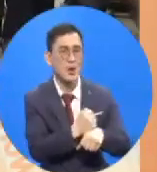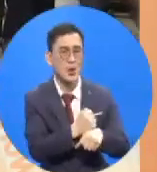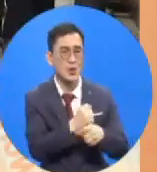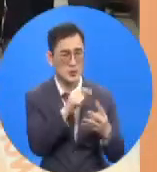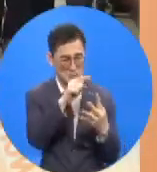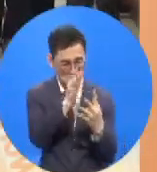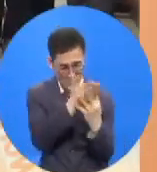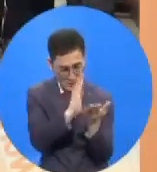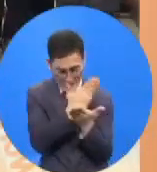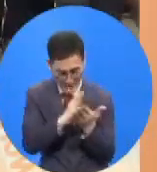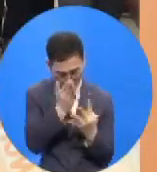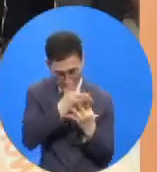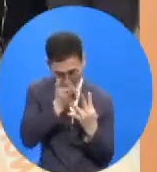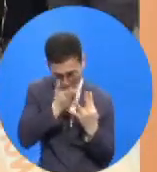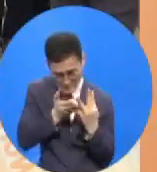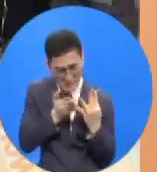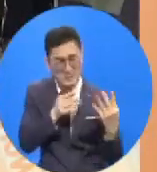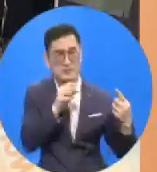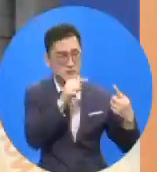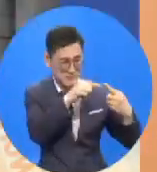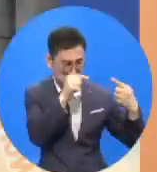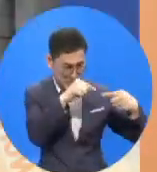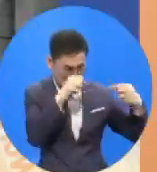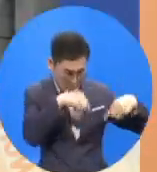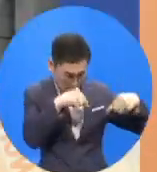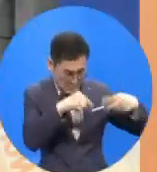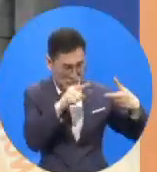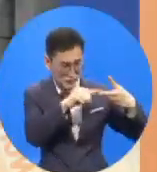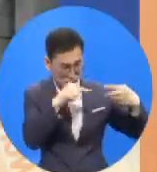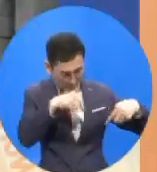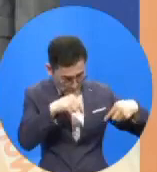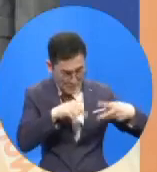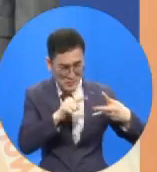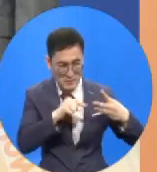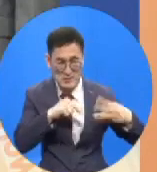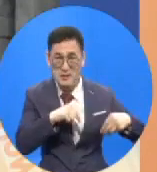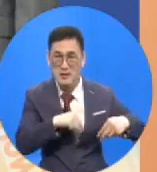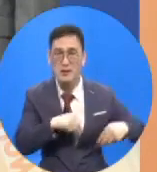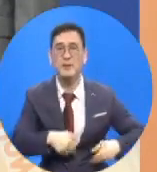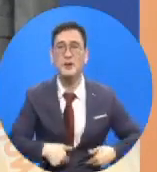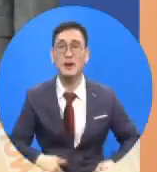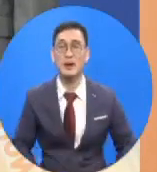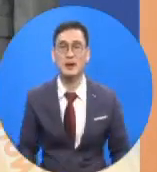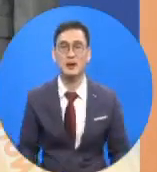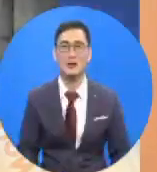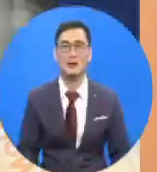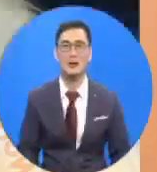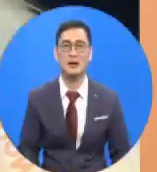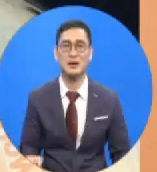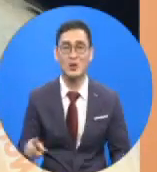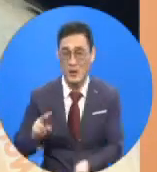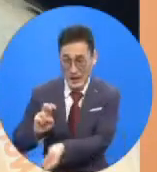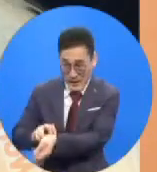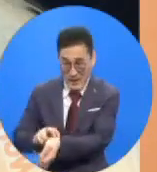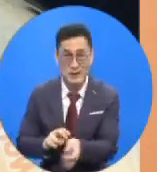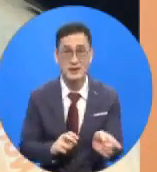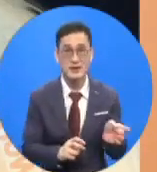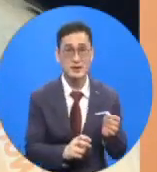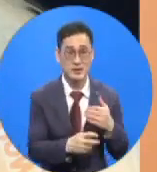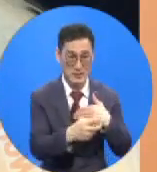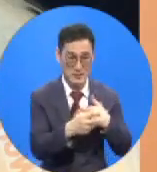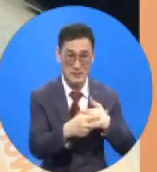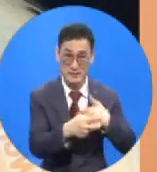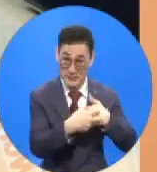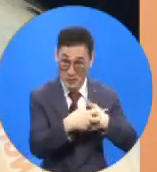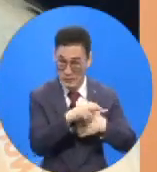되요 세번째 이 한약의 첩약 을 의료 1 이것도 완전히 별개의 무지 아닙니까 예 양이 와 하니 움 지잖아요 따로 일을